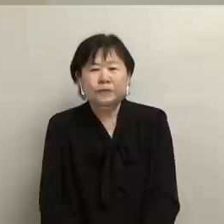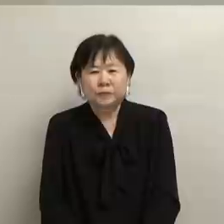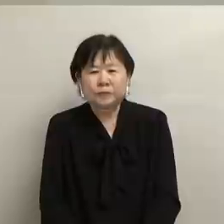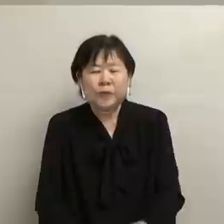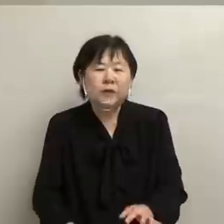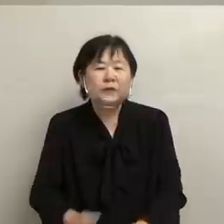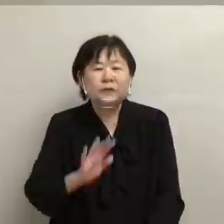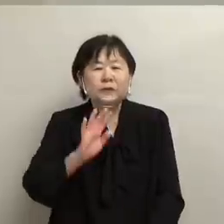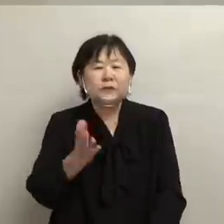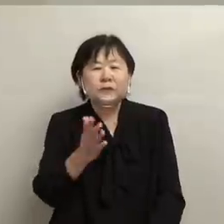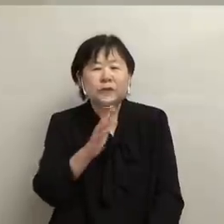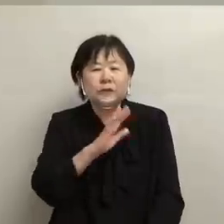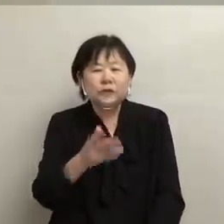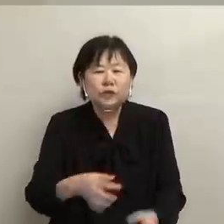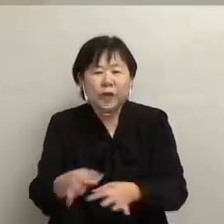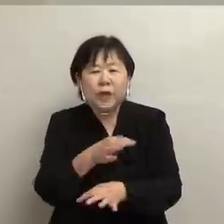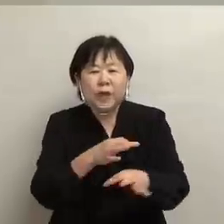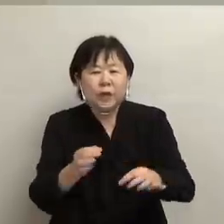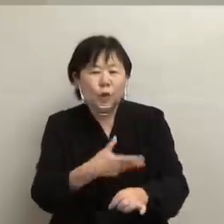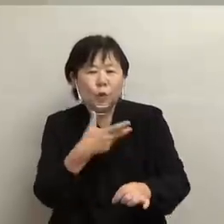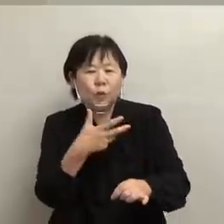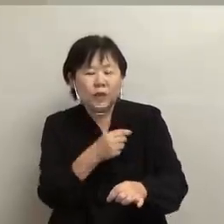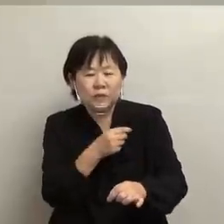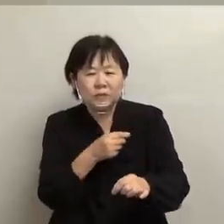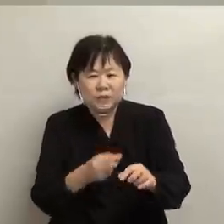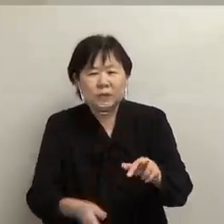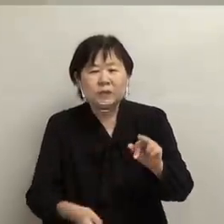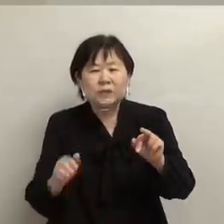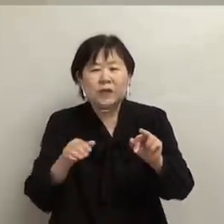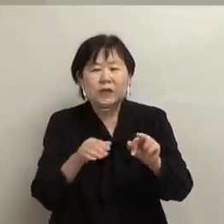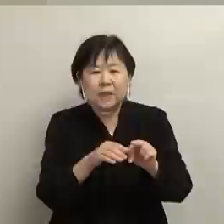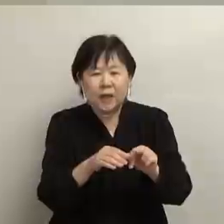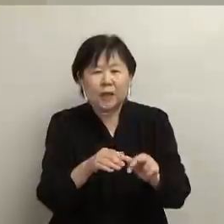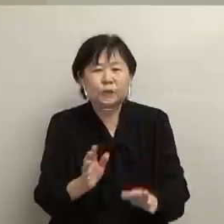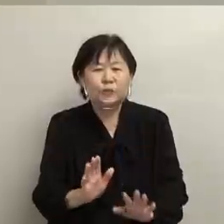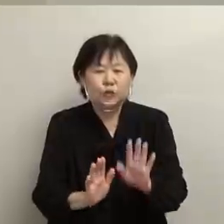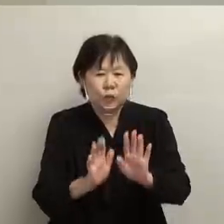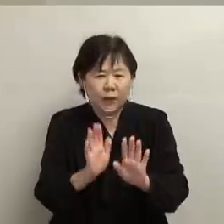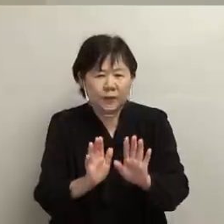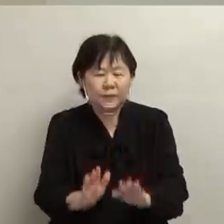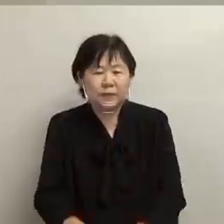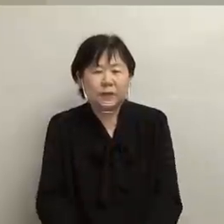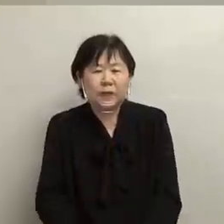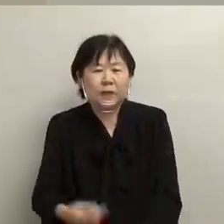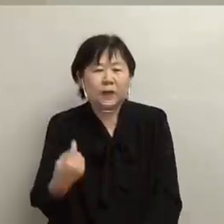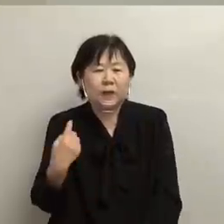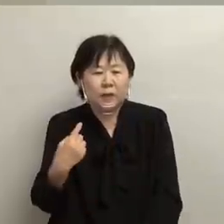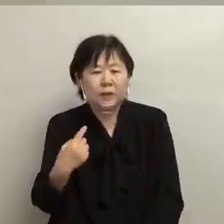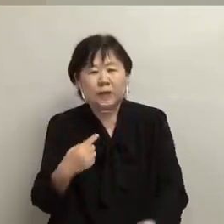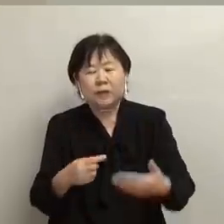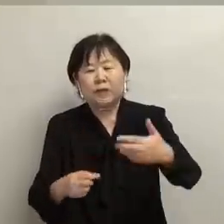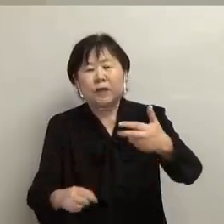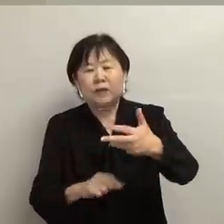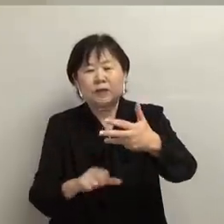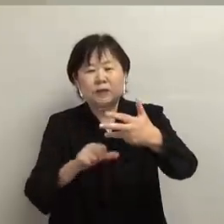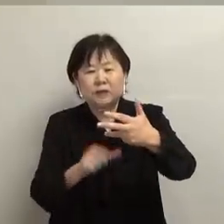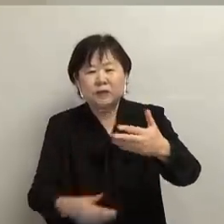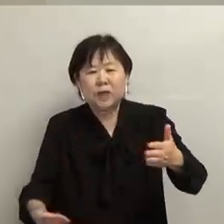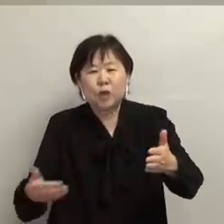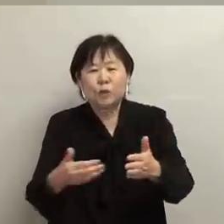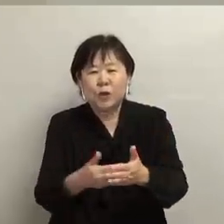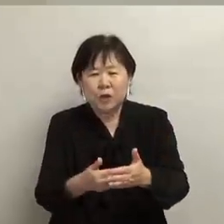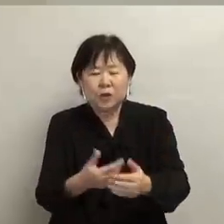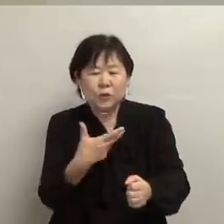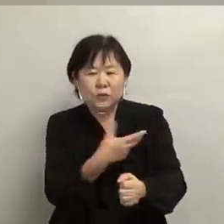10 a のワクチン接種センターの稼働状況を示したスライドです昨日5日も買うまでの摂取人数の莉恵